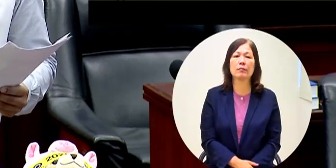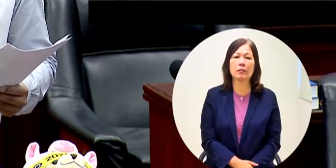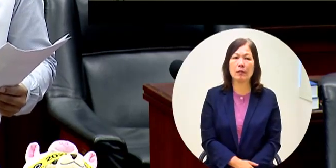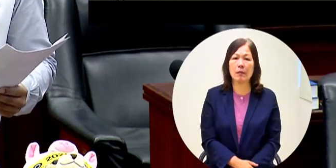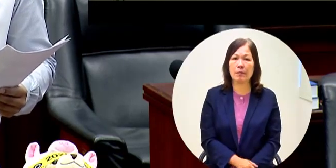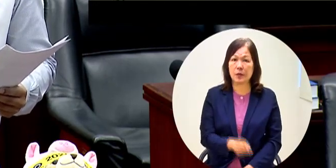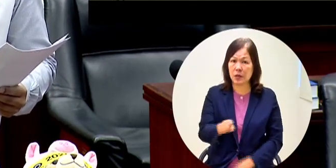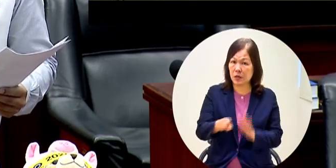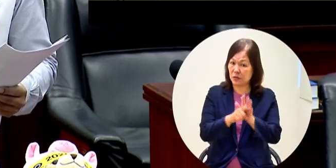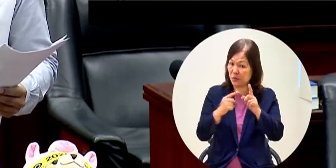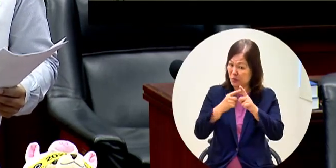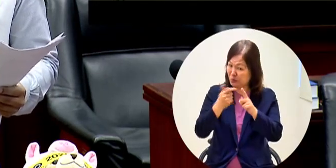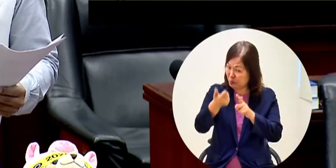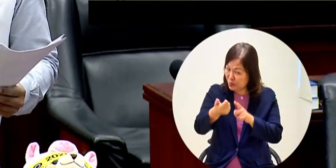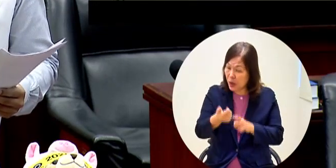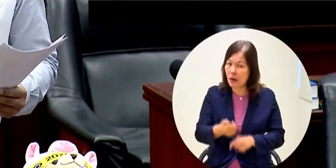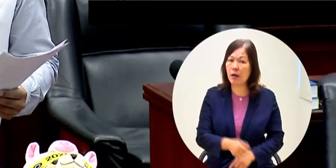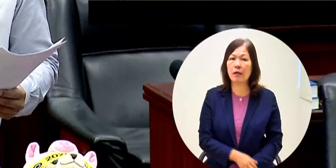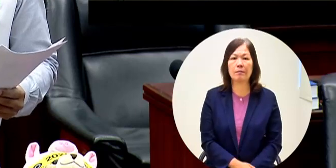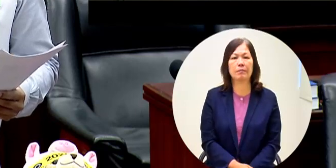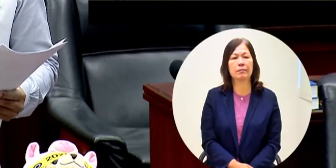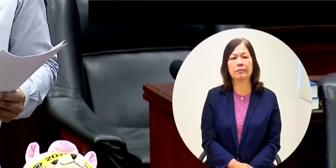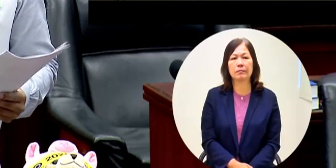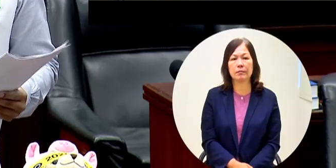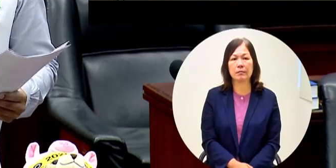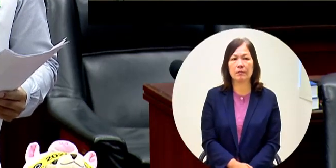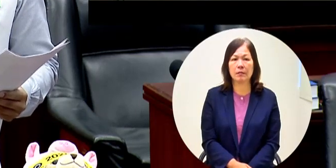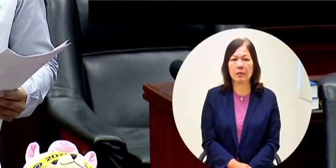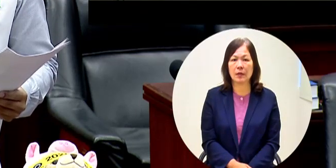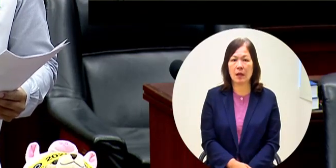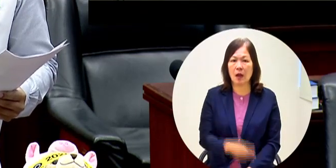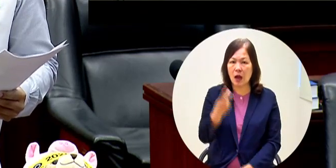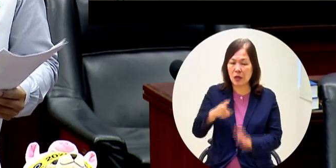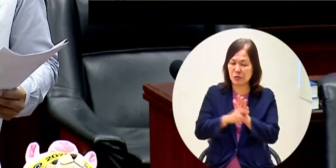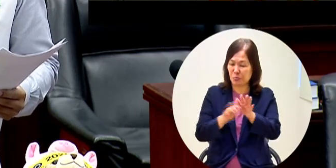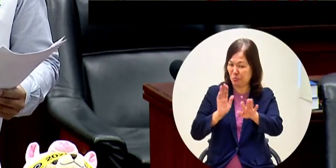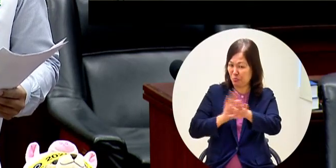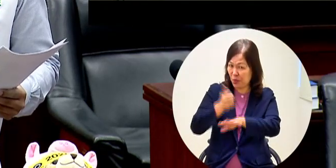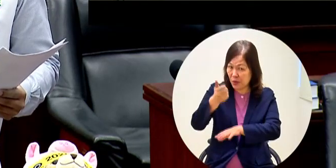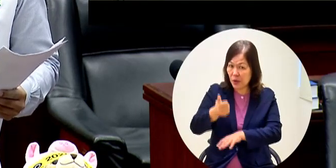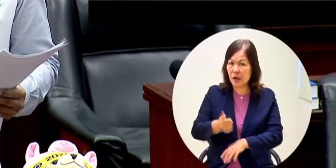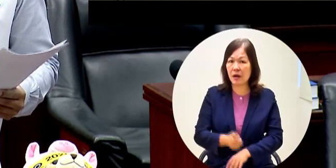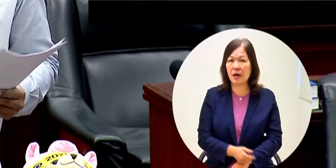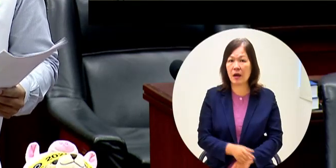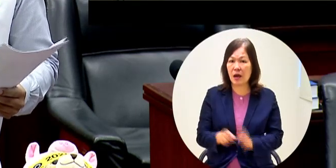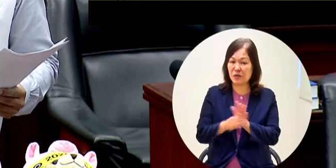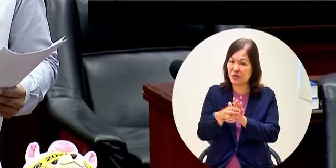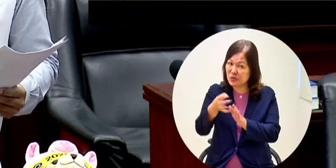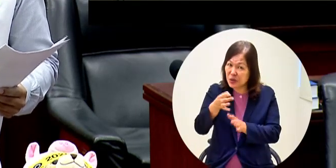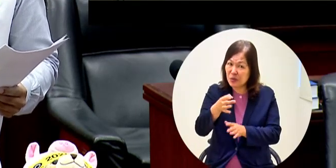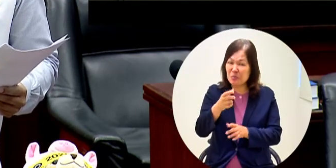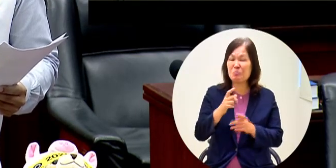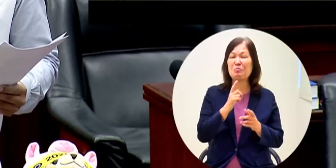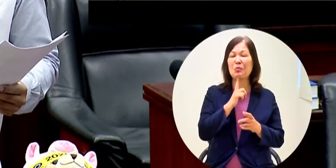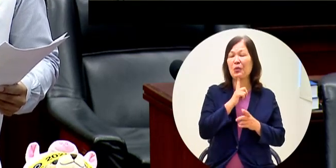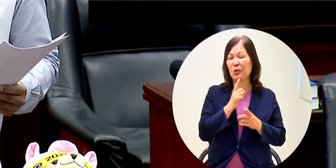敢是人才，还是最有才，还是最有才？